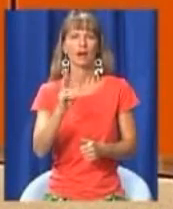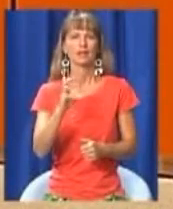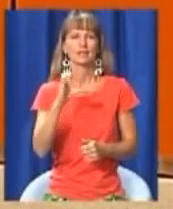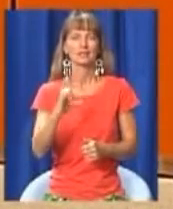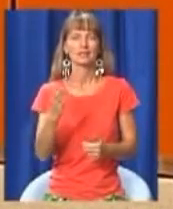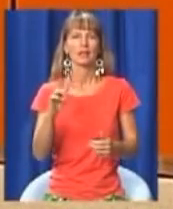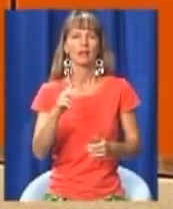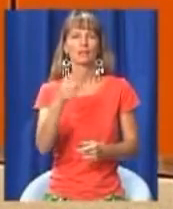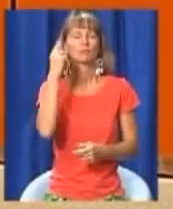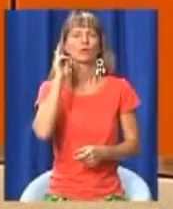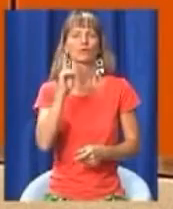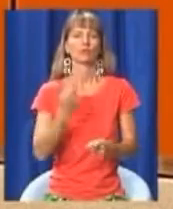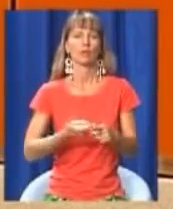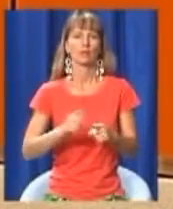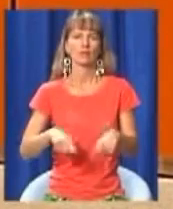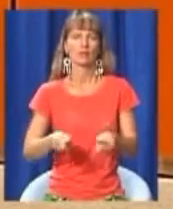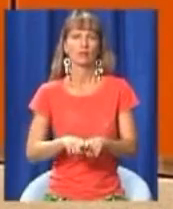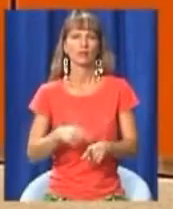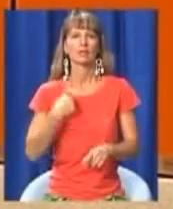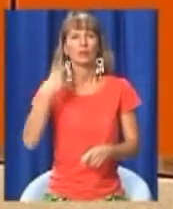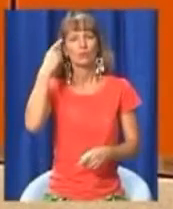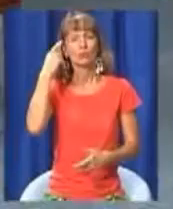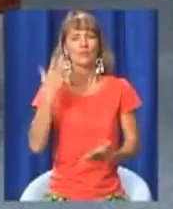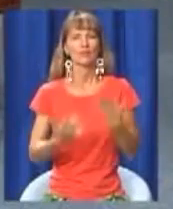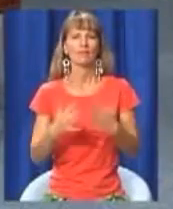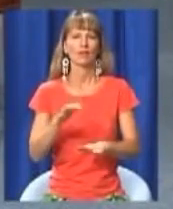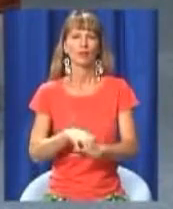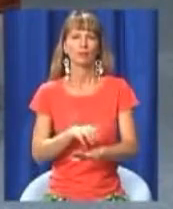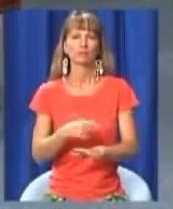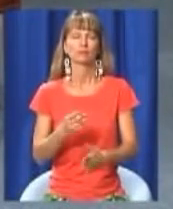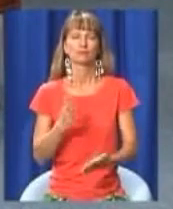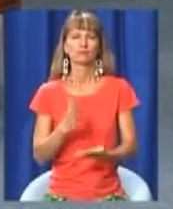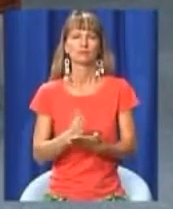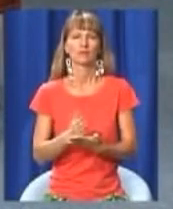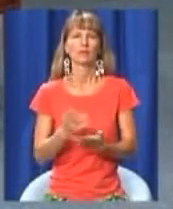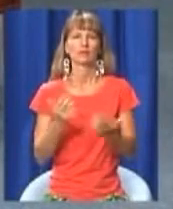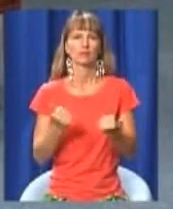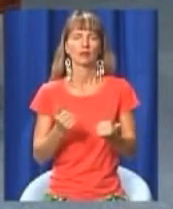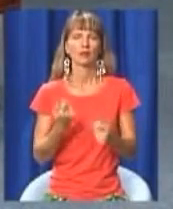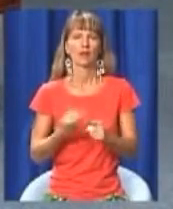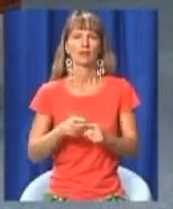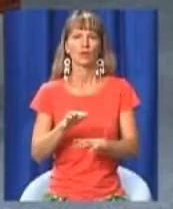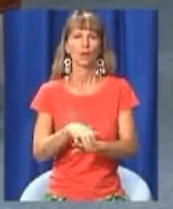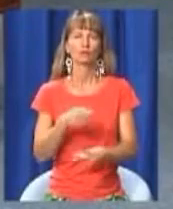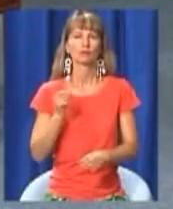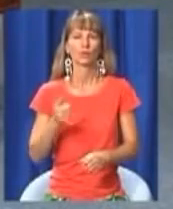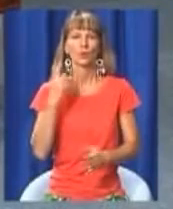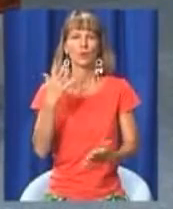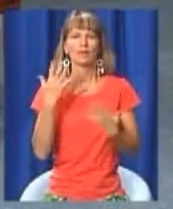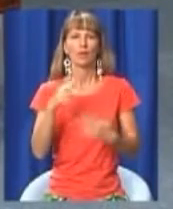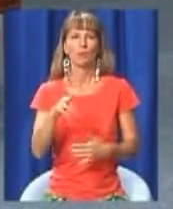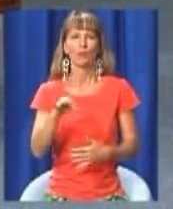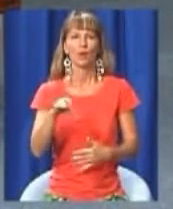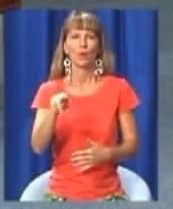хто то такий Девон Рекс? Котик, мабуть. Да, і виявляється, от все дійсно, все таке є. Це котик, насправді. Уявіть собі, порода,